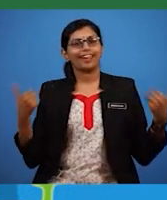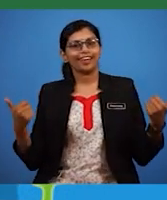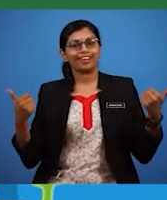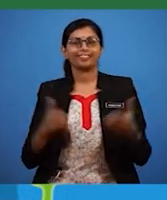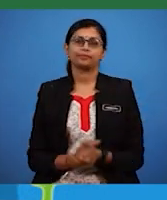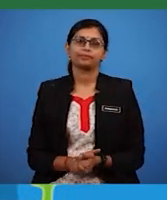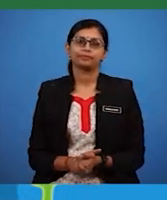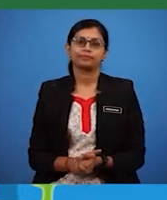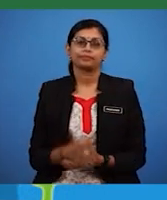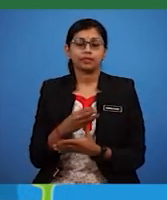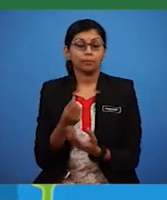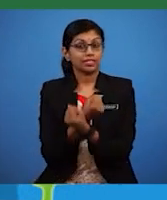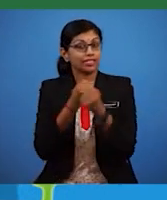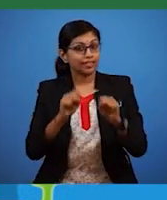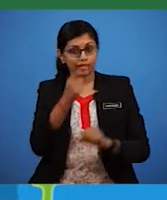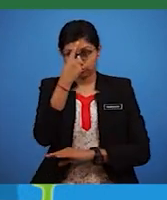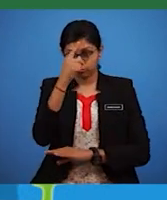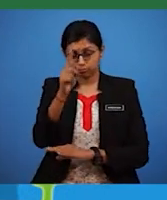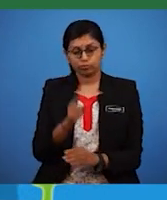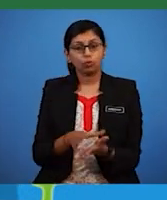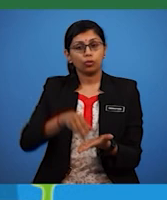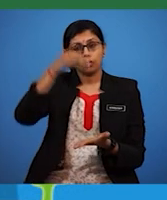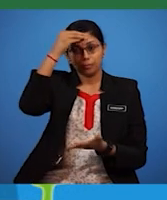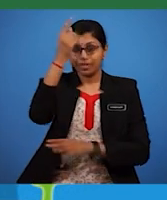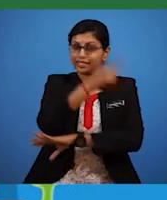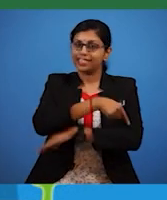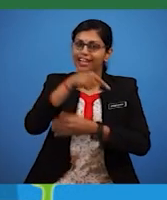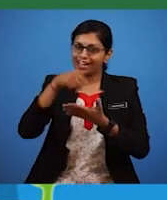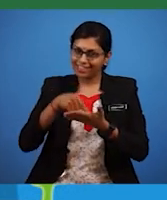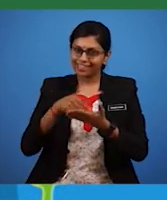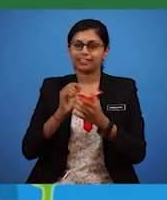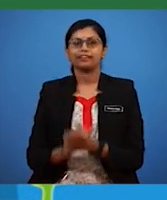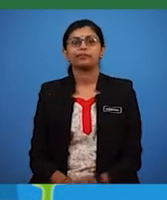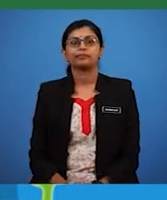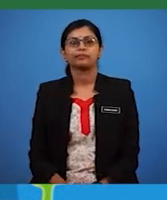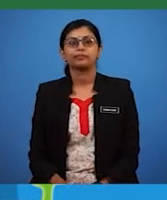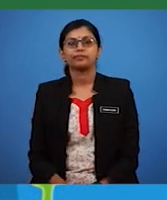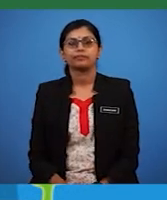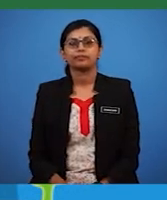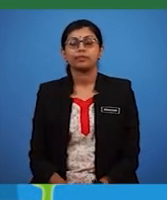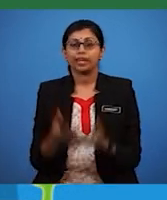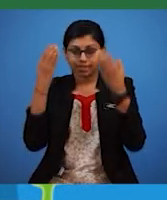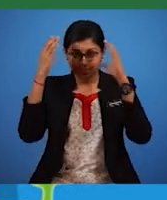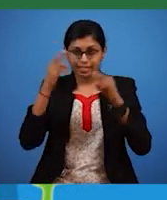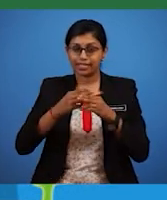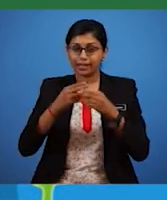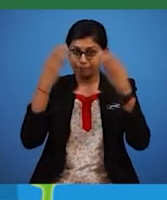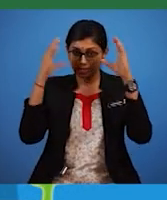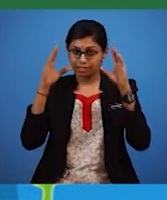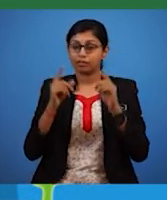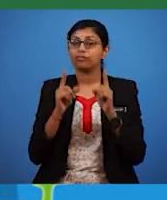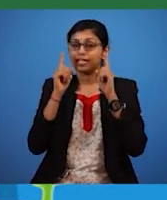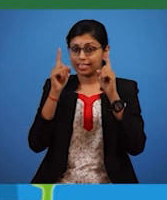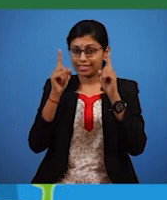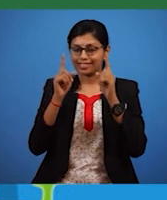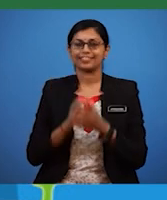sihat dan telah bersedia untuk mengikuti kelas cikgu pada hari ini. Saya, Cikgu Syarin Hanum